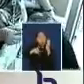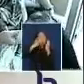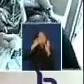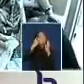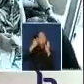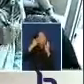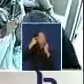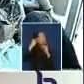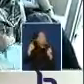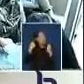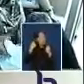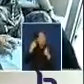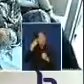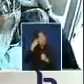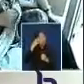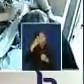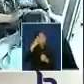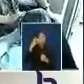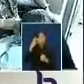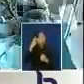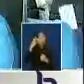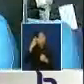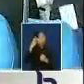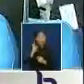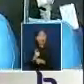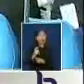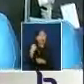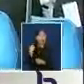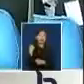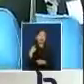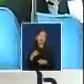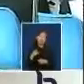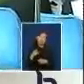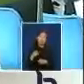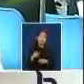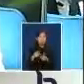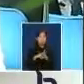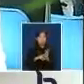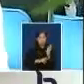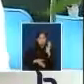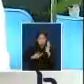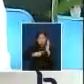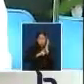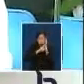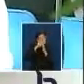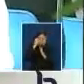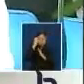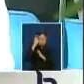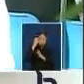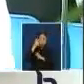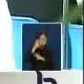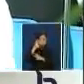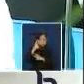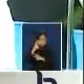ก็ปล่อยไปเรื่อยวันที่4วันที่5ปรากฏว่าแป๊บเดียวก็เข้าสู่ระยะช็อกแล้วก็เสียชีวิตไปเลยมันไข้3วันแล้วในทุกใบเนี่ยนะคะถ้าจะหาอะไรไ